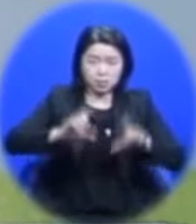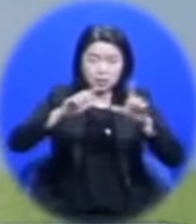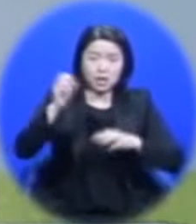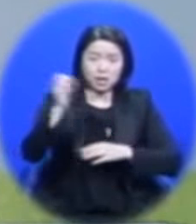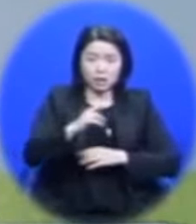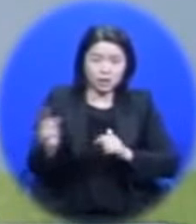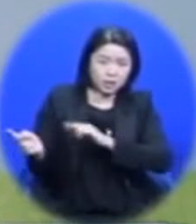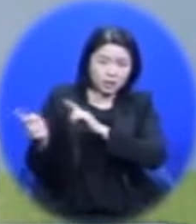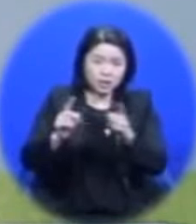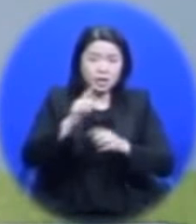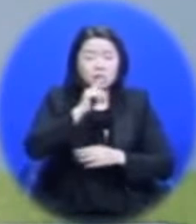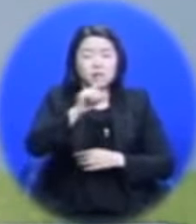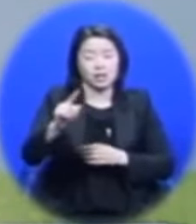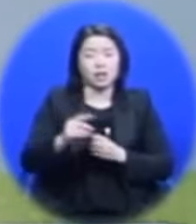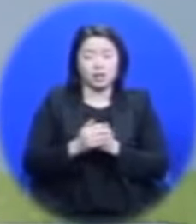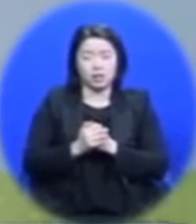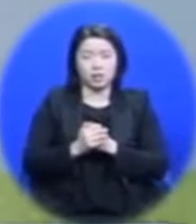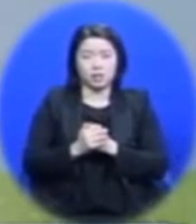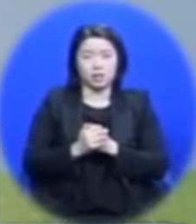다시 살리리라.